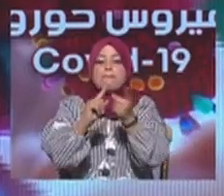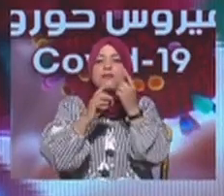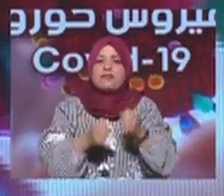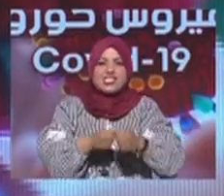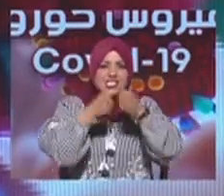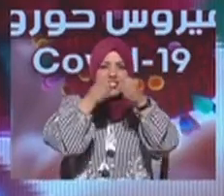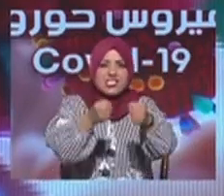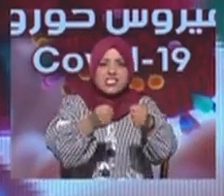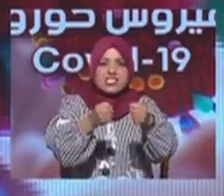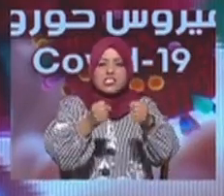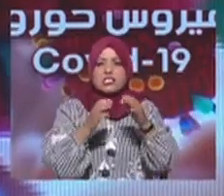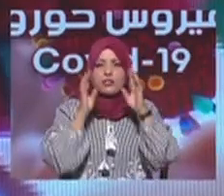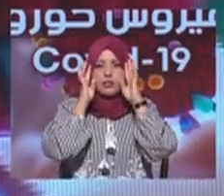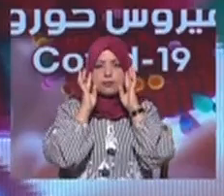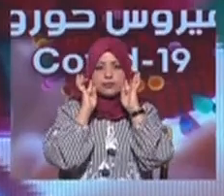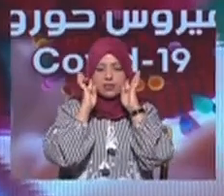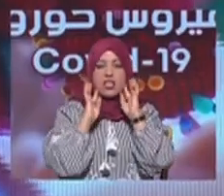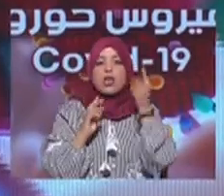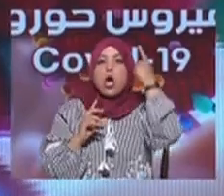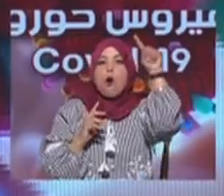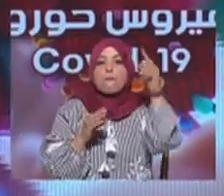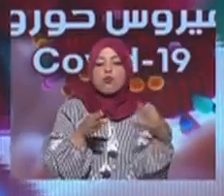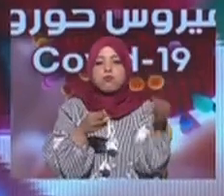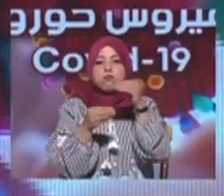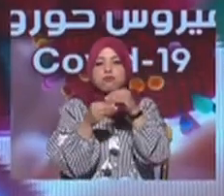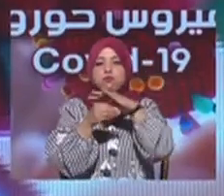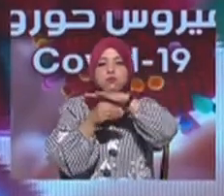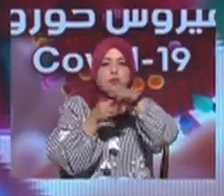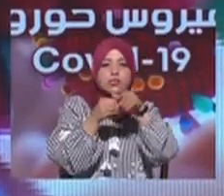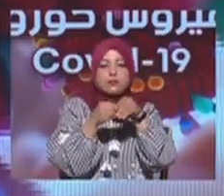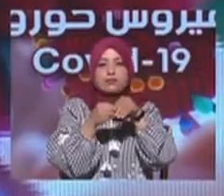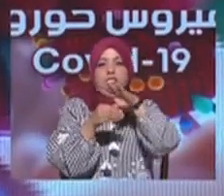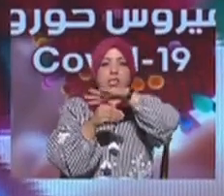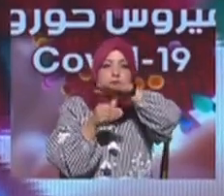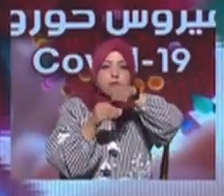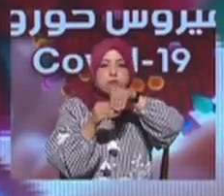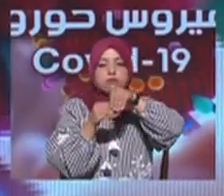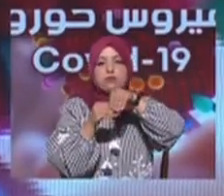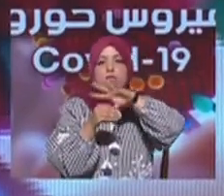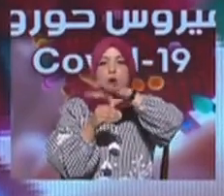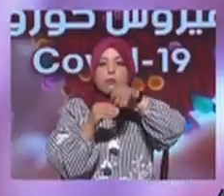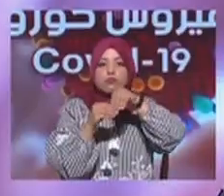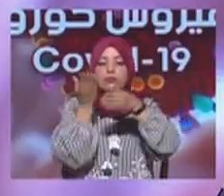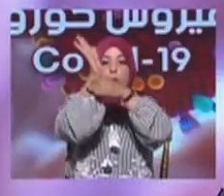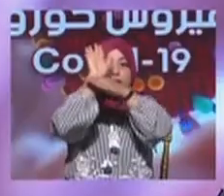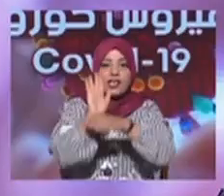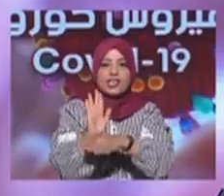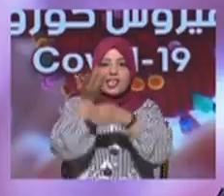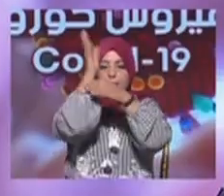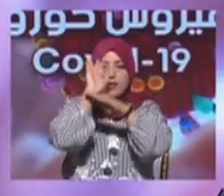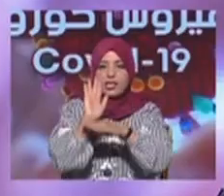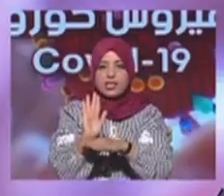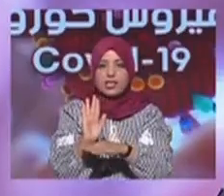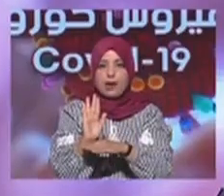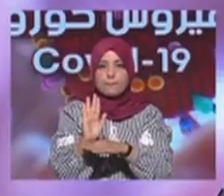يكوفر لا اذا وصلوا ايه. عملوا الفاكسان احنا الحقيقه مانيش في ليتاب دو برودكسيون دو فاكسان